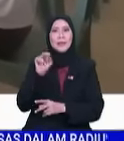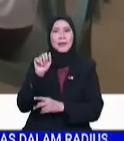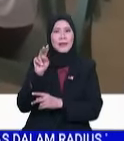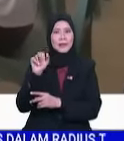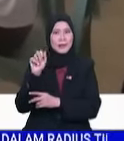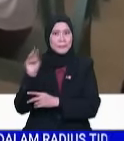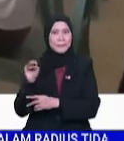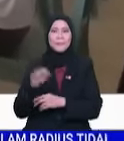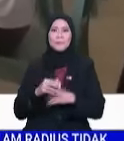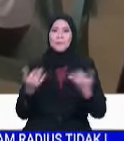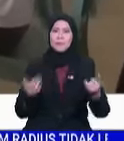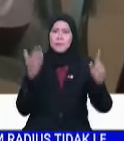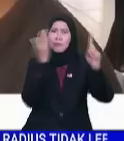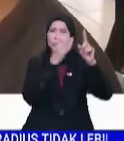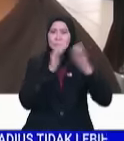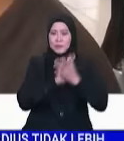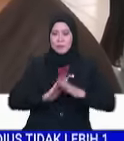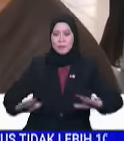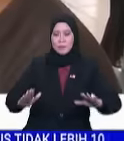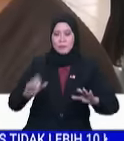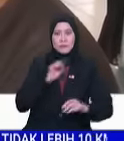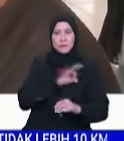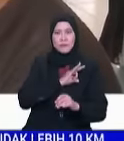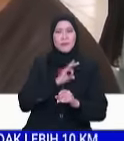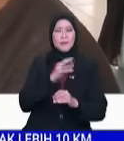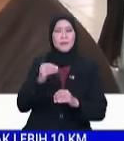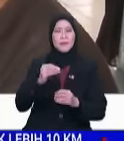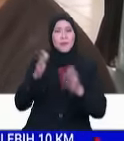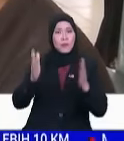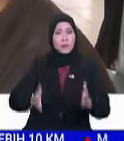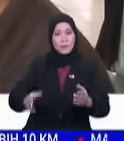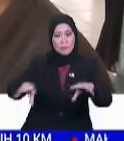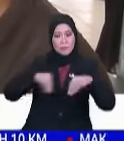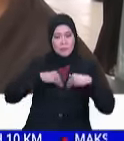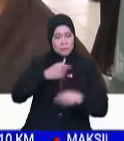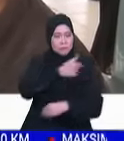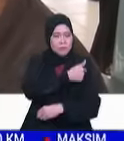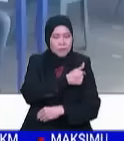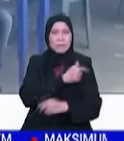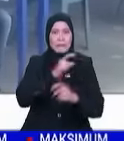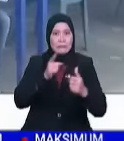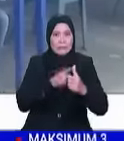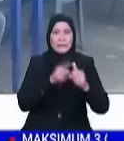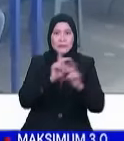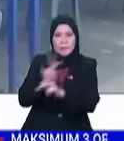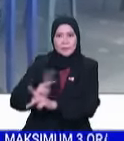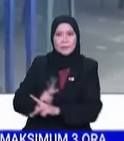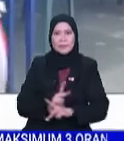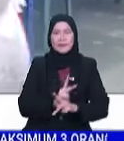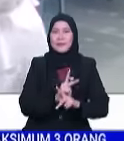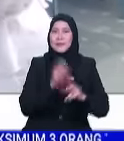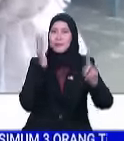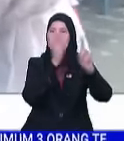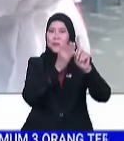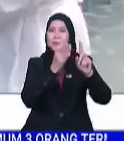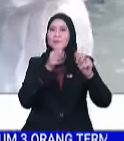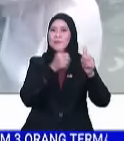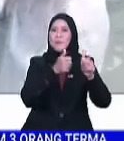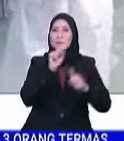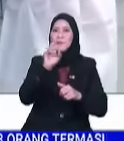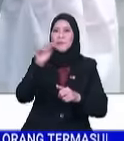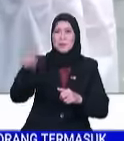Tambahnya, aspek keselamatan kaki tangan dan penerima yang hadir di PPV sentiasa diberi keutamaan dengan menekankan prosedur